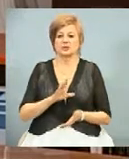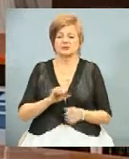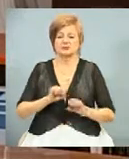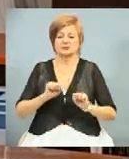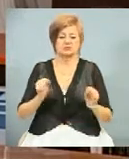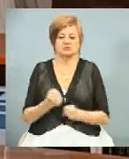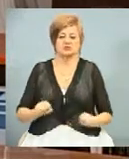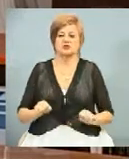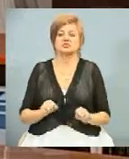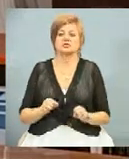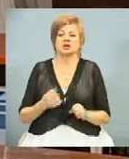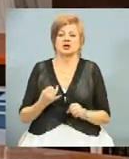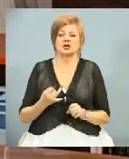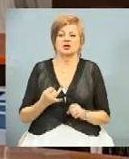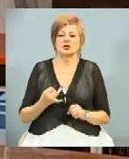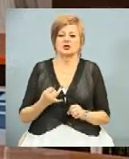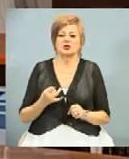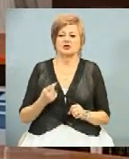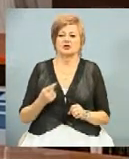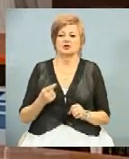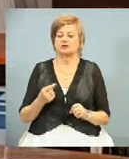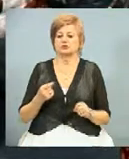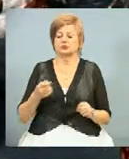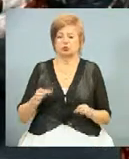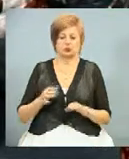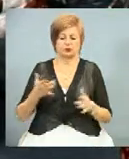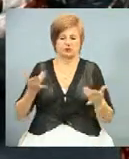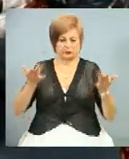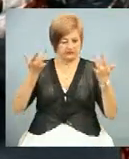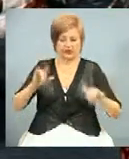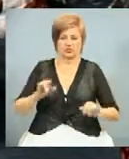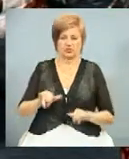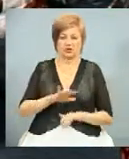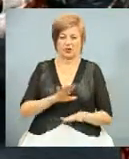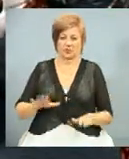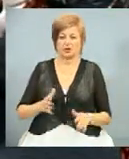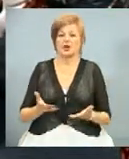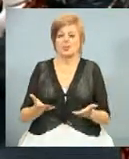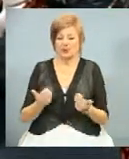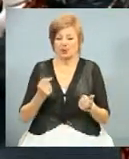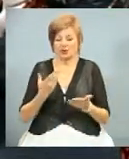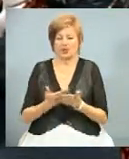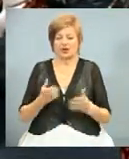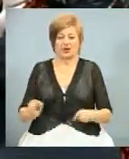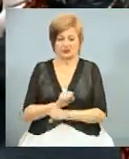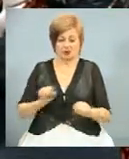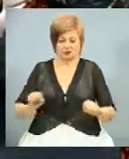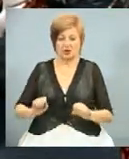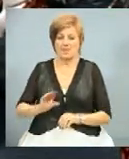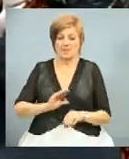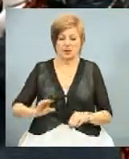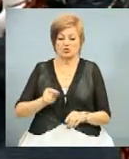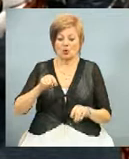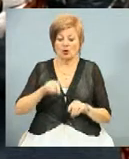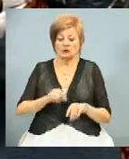швидкі та невстойчиві до стресу. Це ж ти уявляєш, якщо, наприклад, взяти якусь певну вибухівку, і там, наприклад, буде